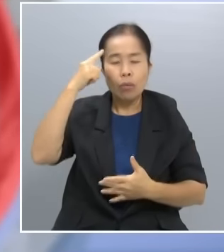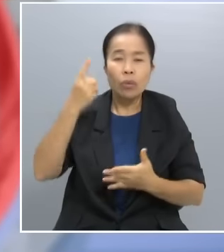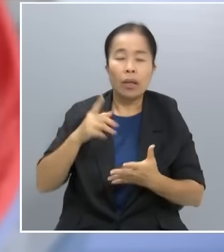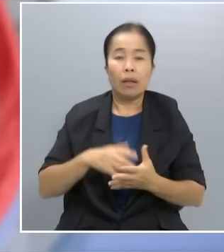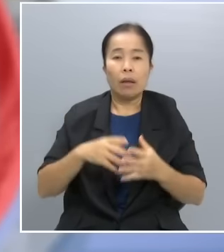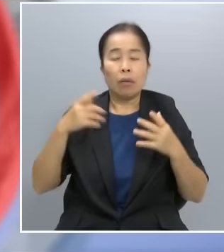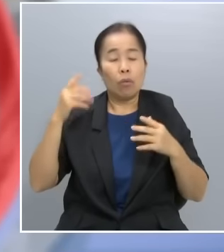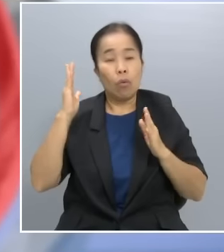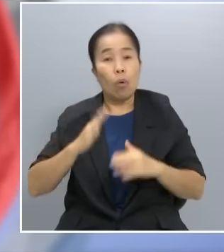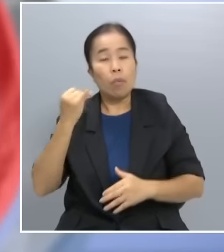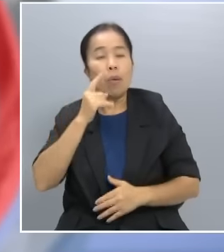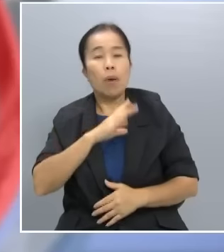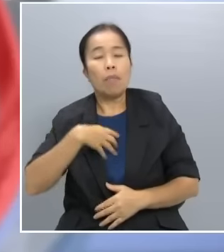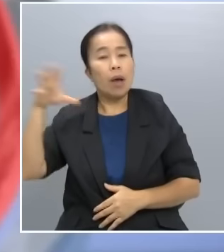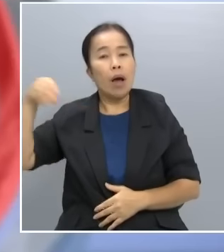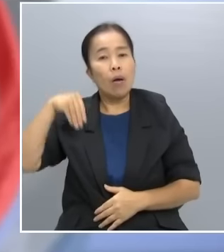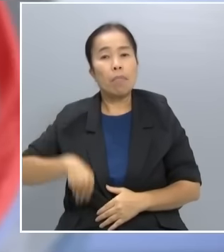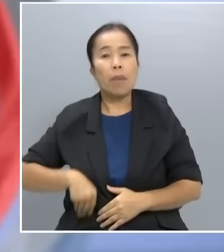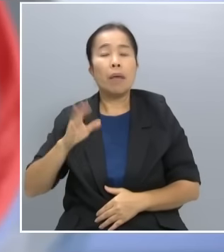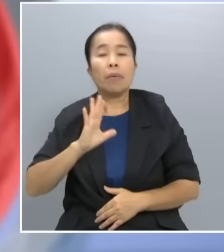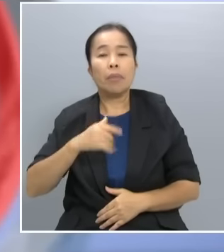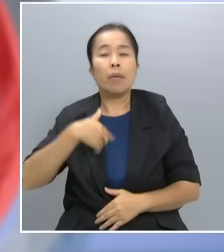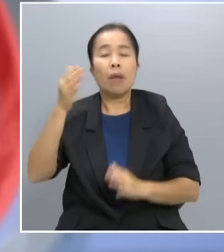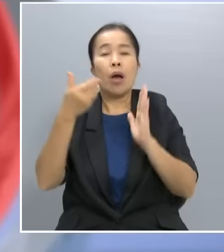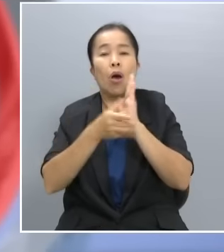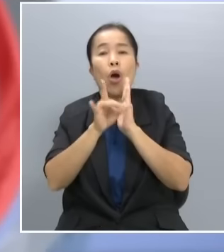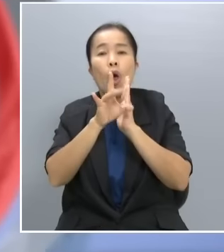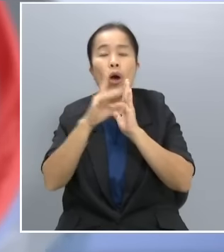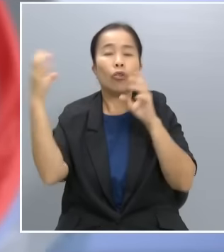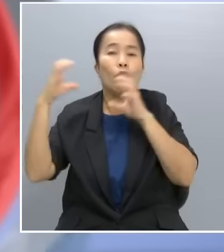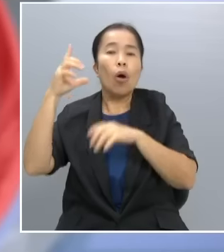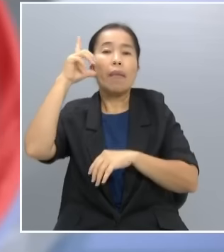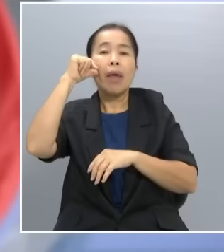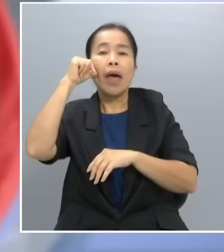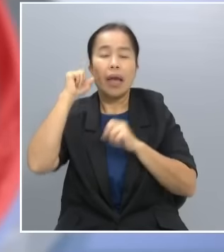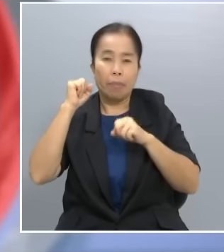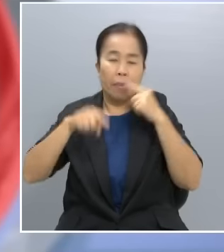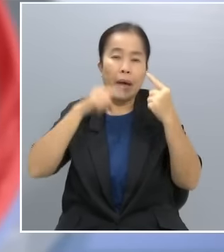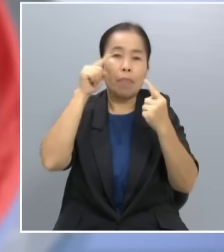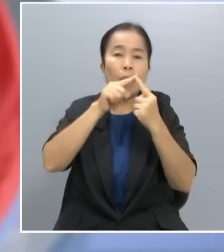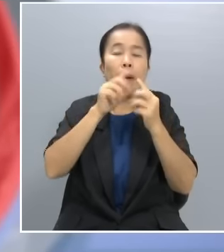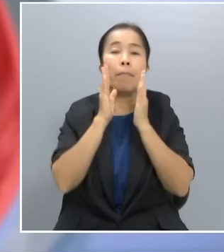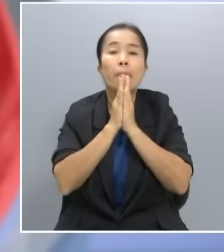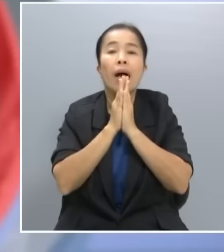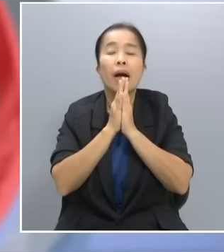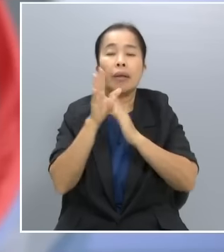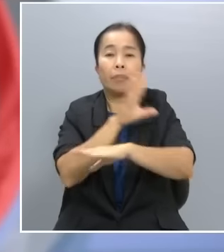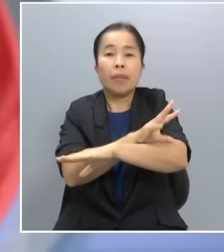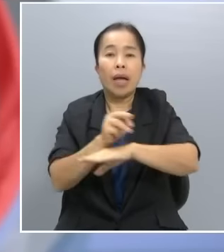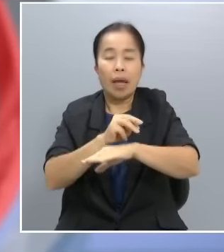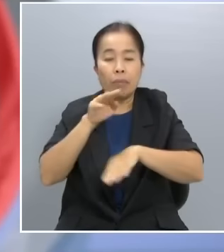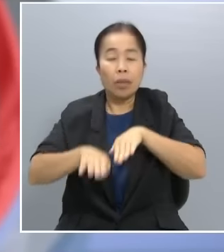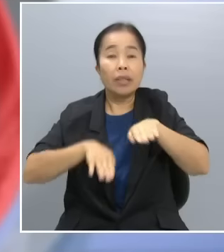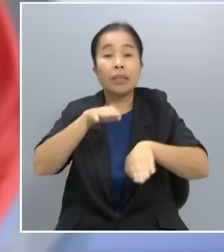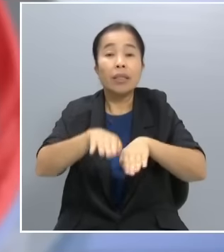ร้ายเนี่ยบอกว่าอ๋อผมไม่ได้เอามาหรอกผมมาจากร้อยเอ็ดทะเลาะกับแม่มาและกำลังจะไปหาพระในเมืองมหาสารคามต้องเดินเท้าไป